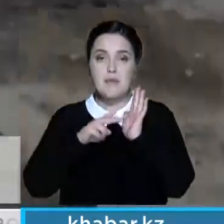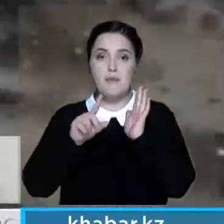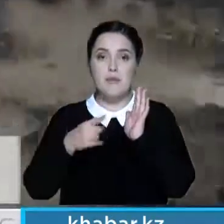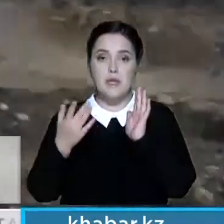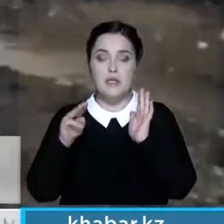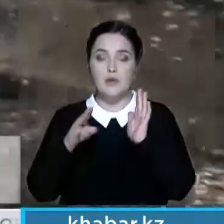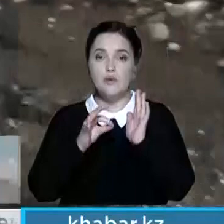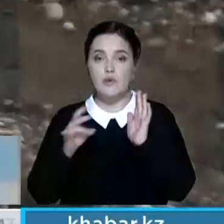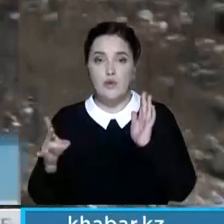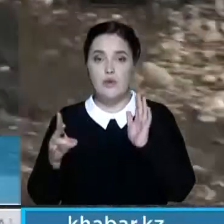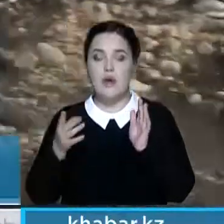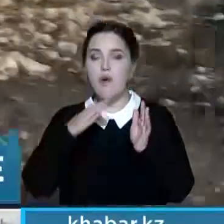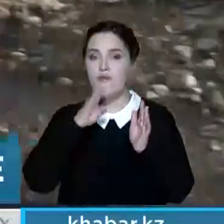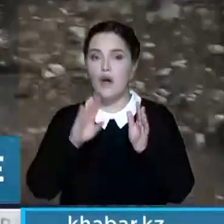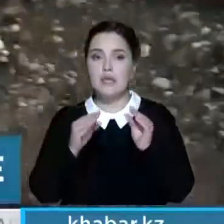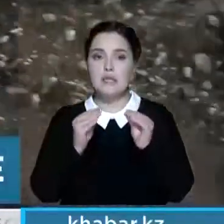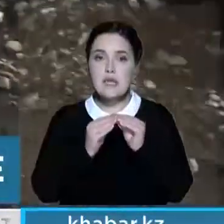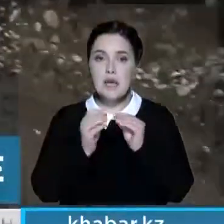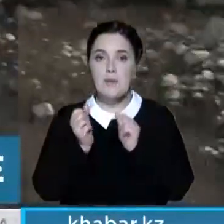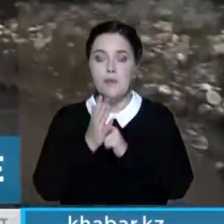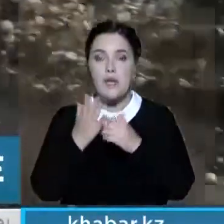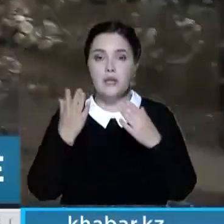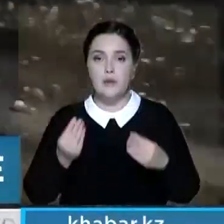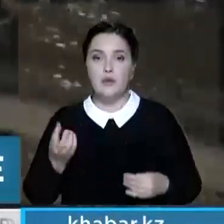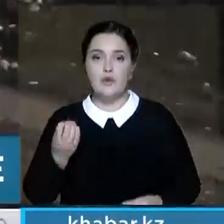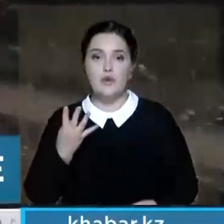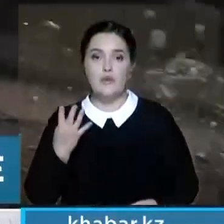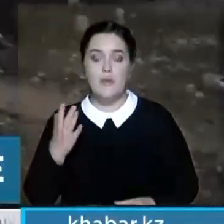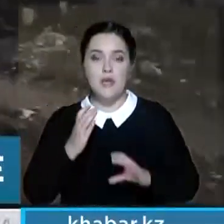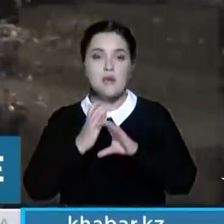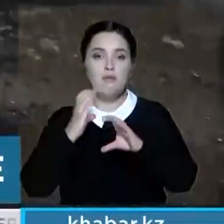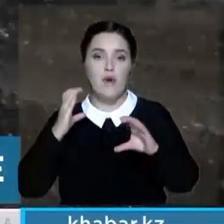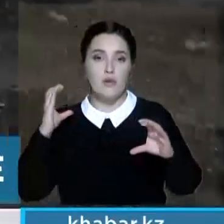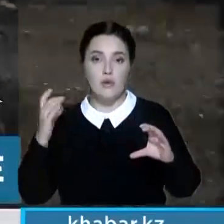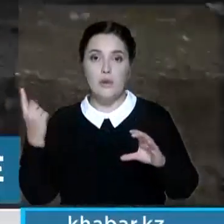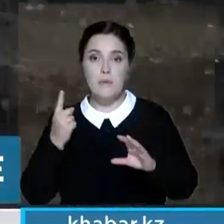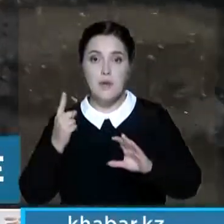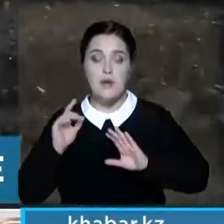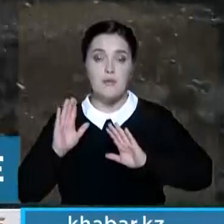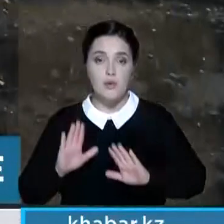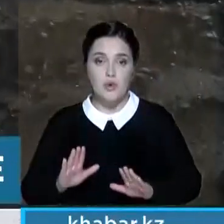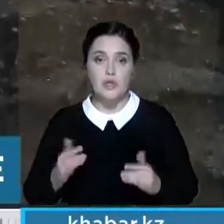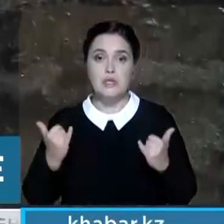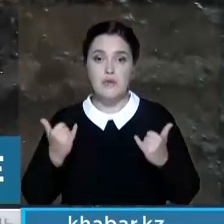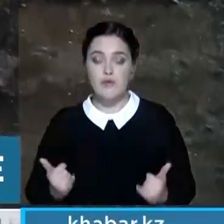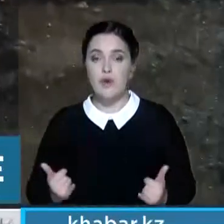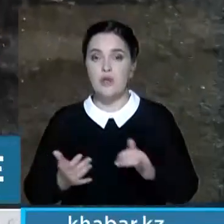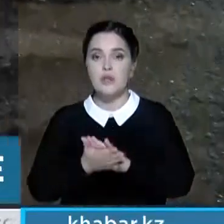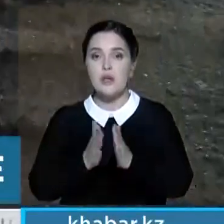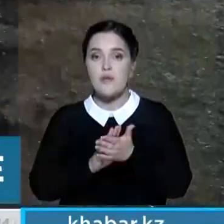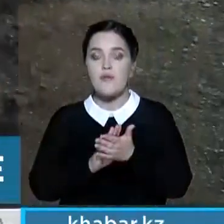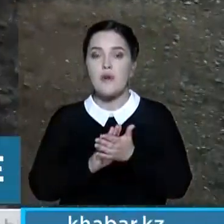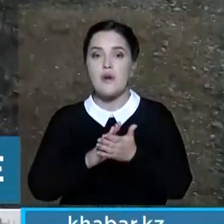на 10-15 дней, но в пути еще 45 вагонов. Первые из них прибудут уже сегодня. Просто договор с поставщиками